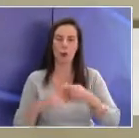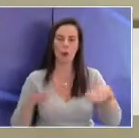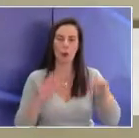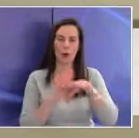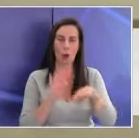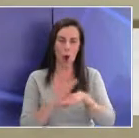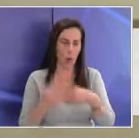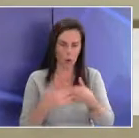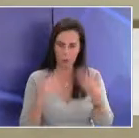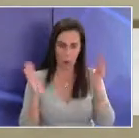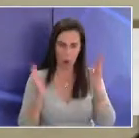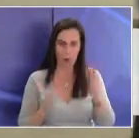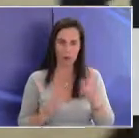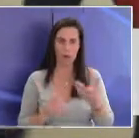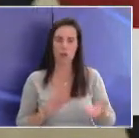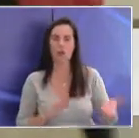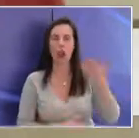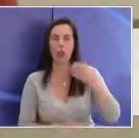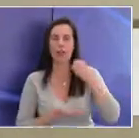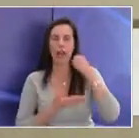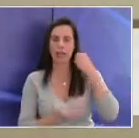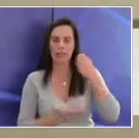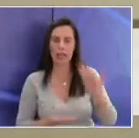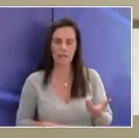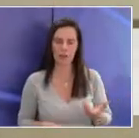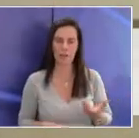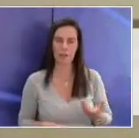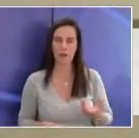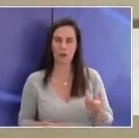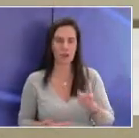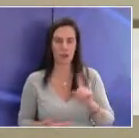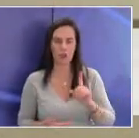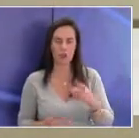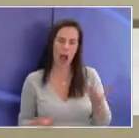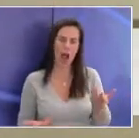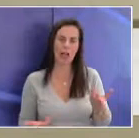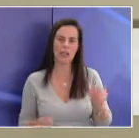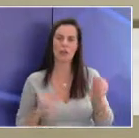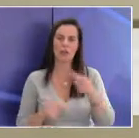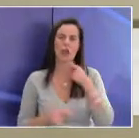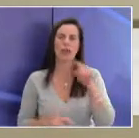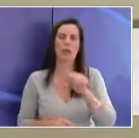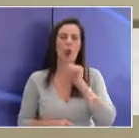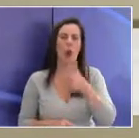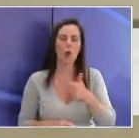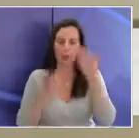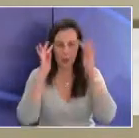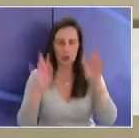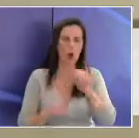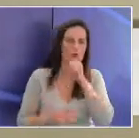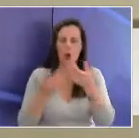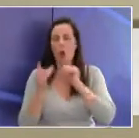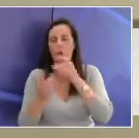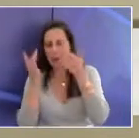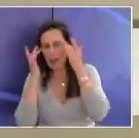חוקים דמגוגיים שעלות התקציבית שלהם היא אדירה, שלא נוכל להעביר אותם, ואז הם יבואו ויגידו, הנה, הם לא רוצים לדאוג לקשישים, הם לא